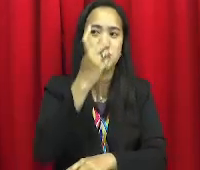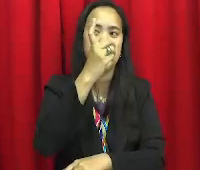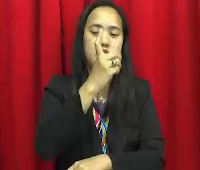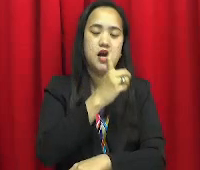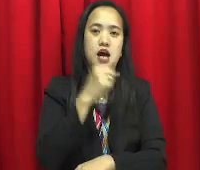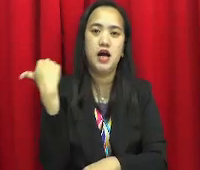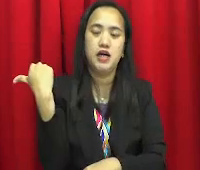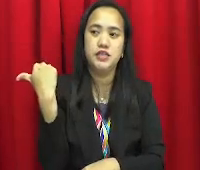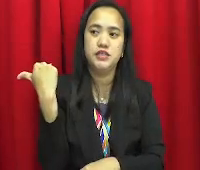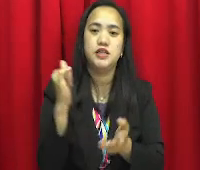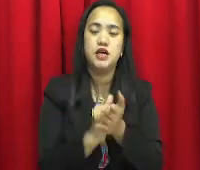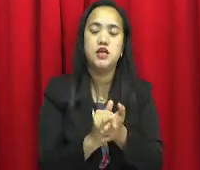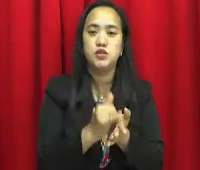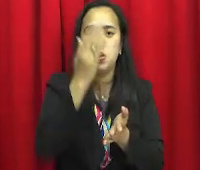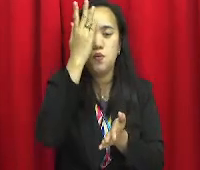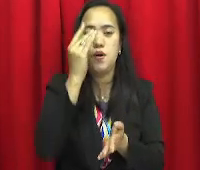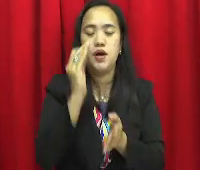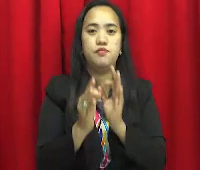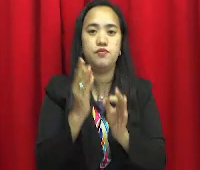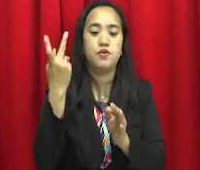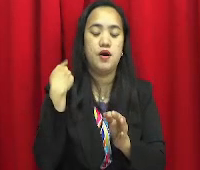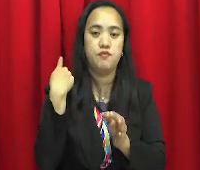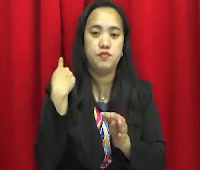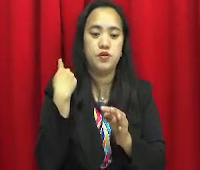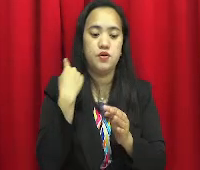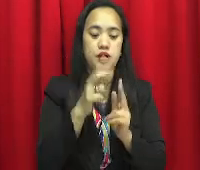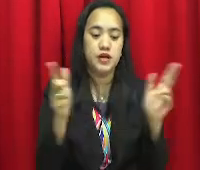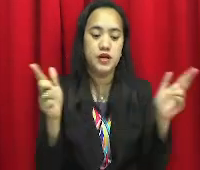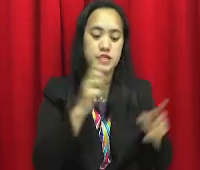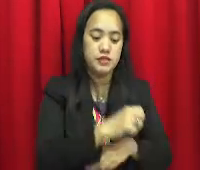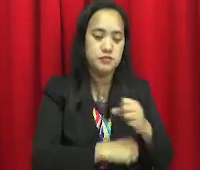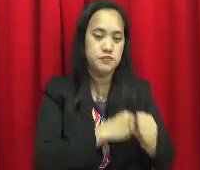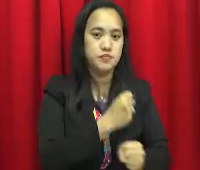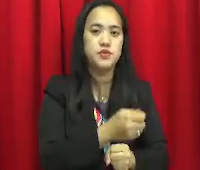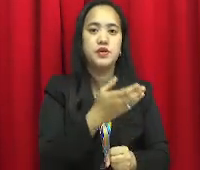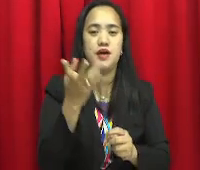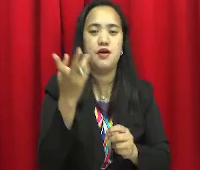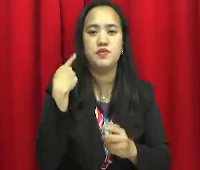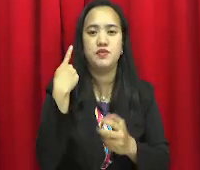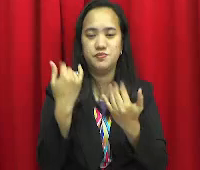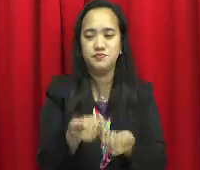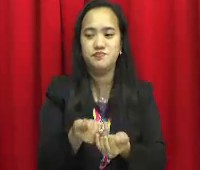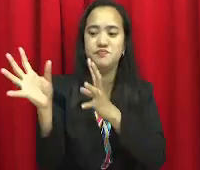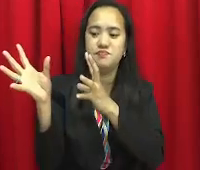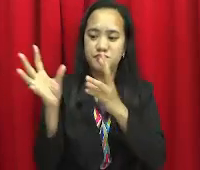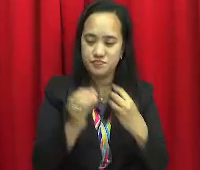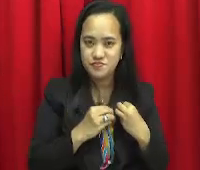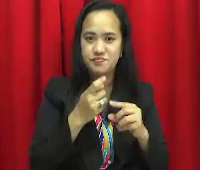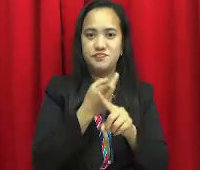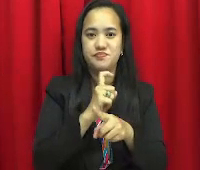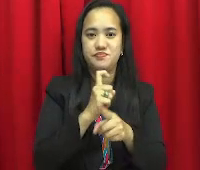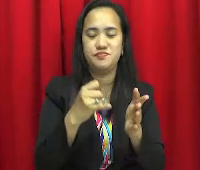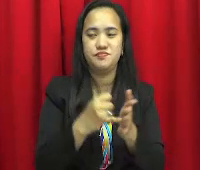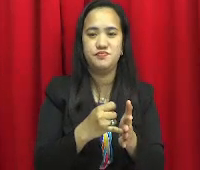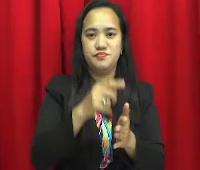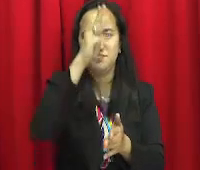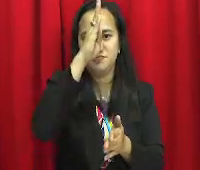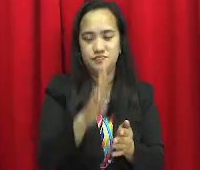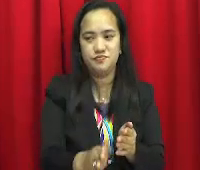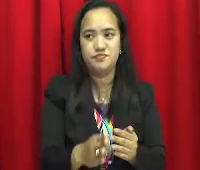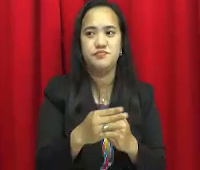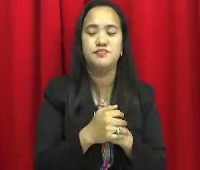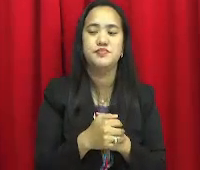may sacrifices tayong ibinigay, may pinuhunan tayo. Kung baga nga sa business, kung nagbigay ka ng magandang